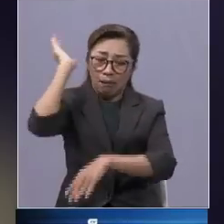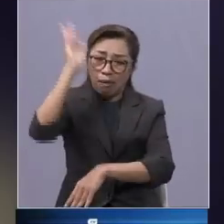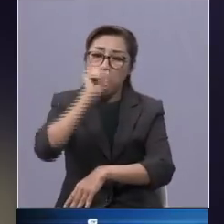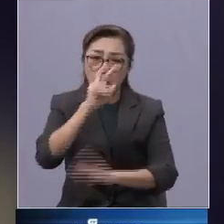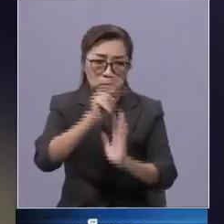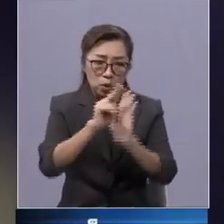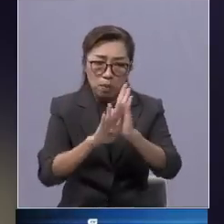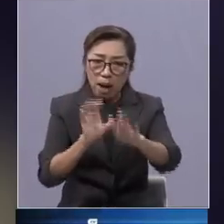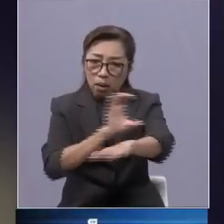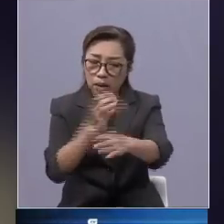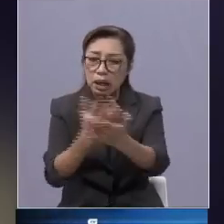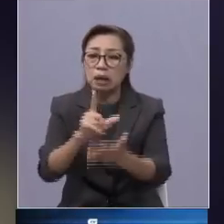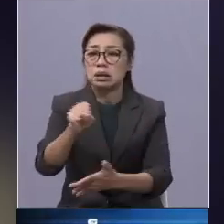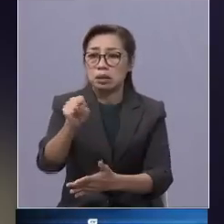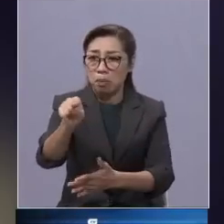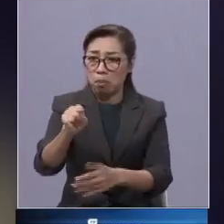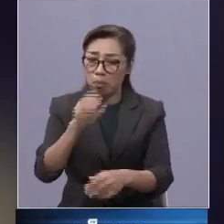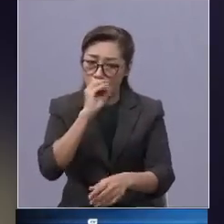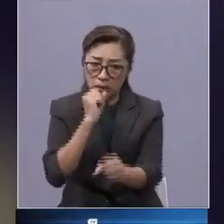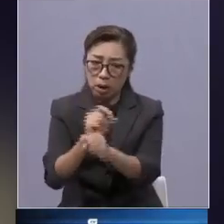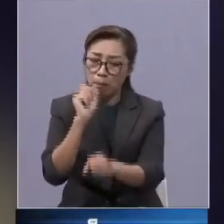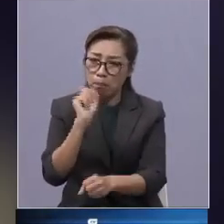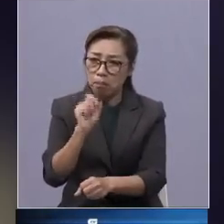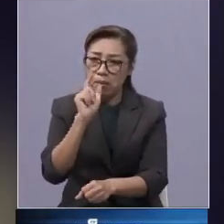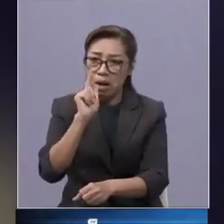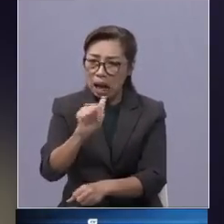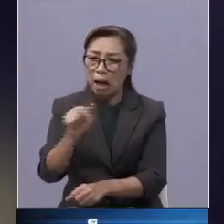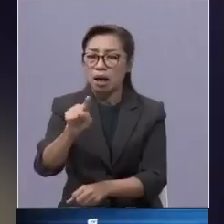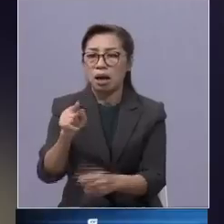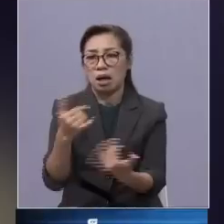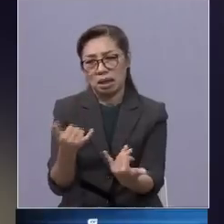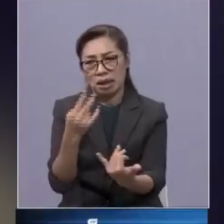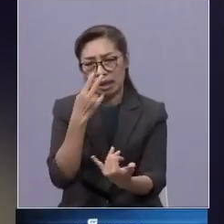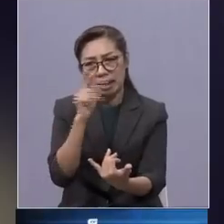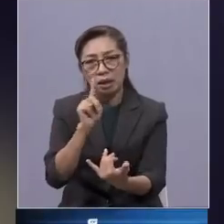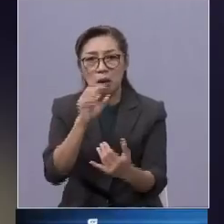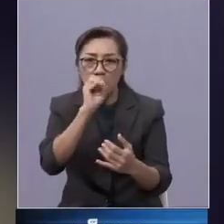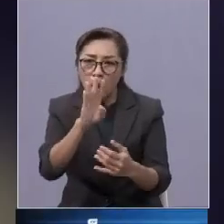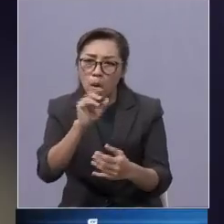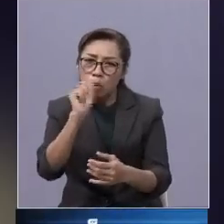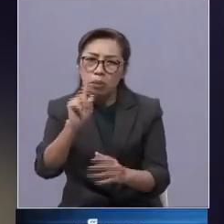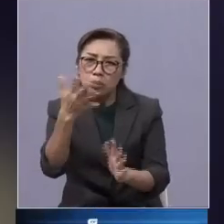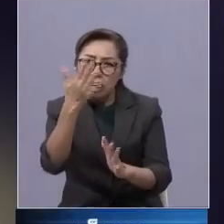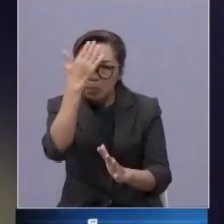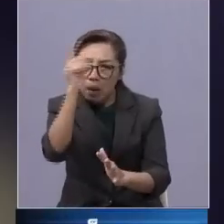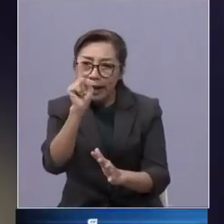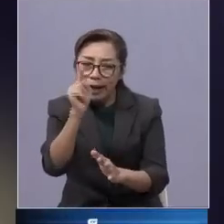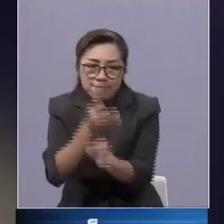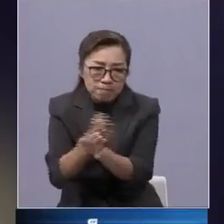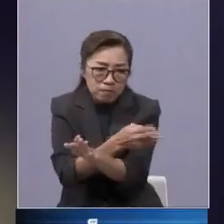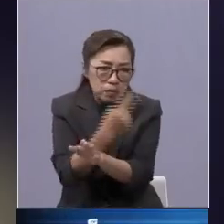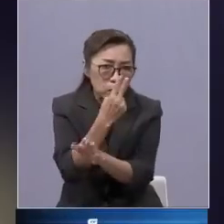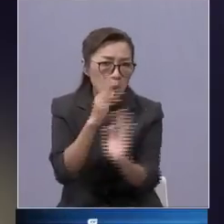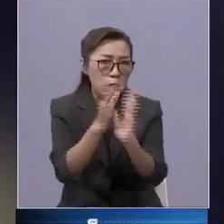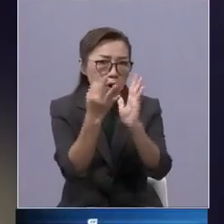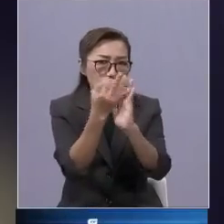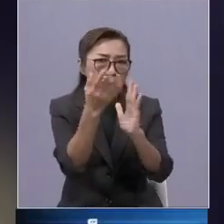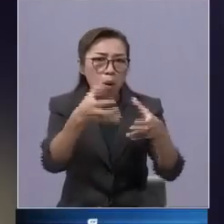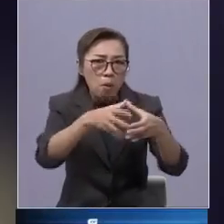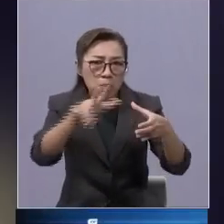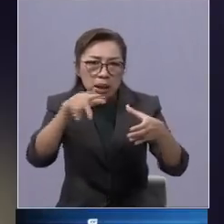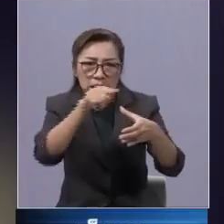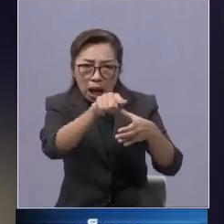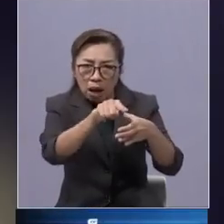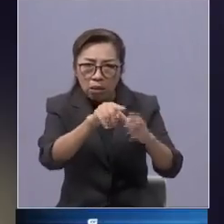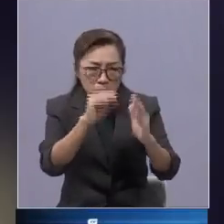ากฏว่าก็มีการย้อนไปดูไอ้ประเด็นเรื่องของการหาเสียงแหละในโซเชียลมีเดียของพรรคเพื่อไทยเองเนี่ยเคยชูเรื่องนี้มอยแล้วสำ